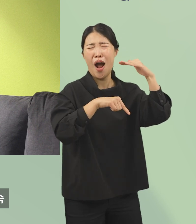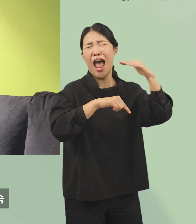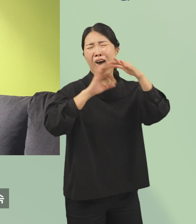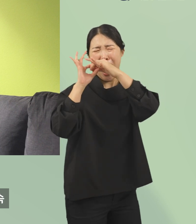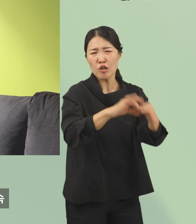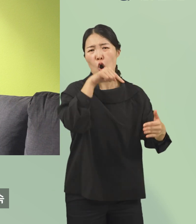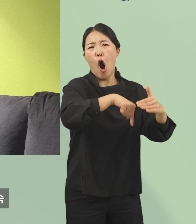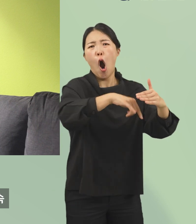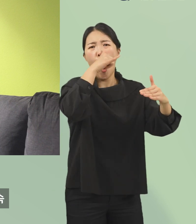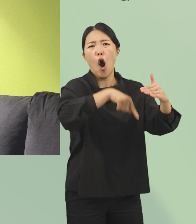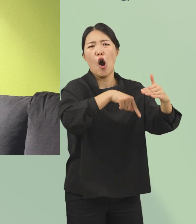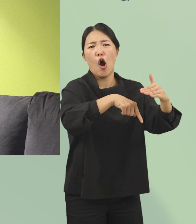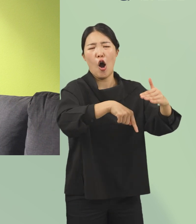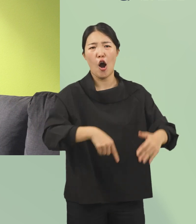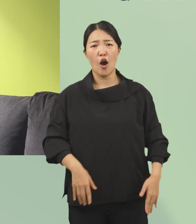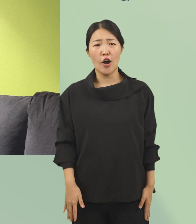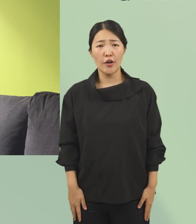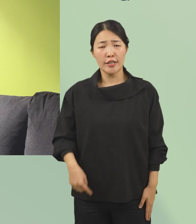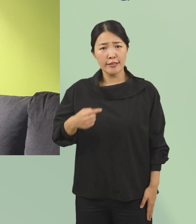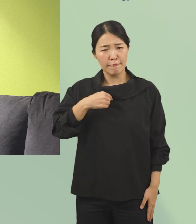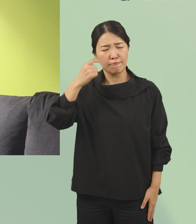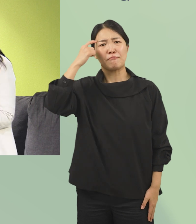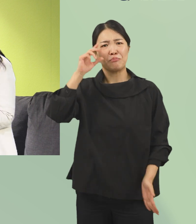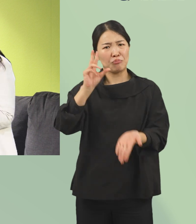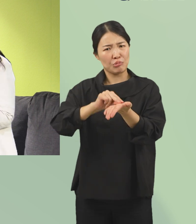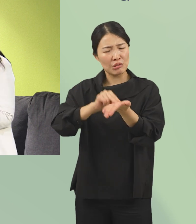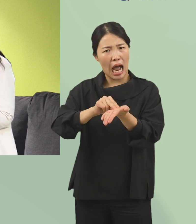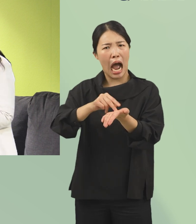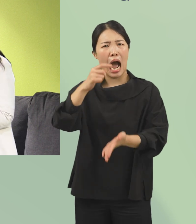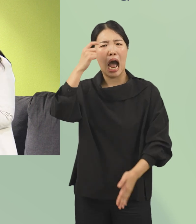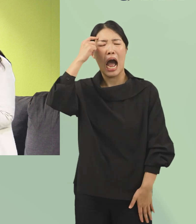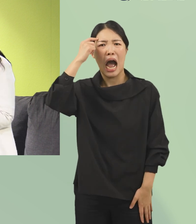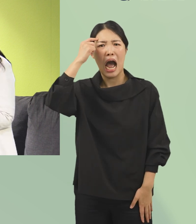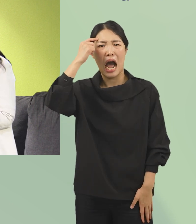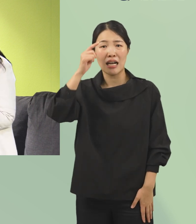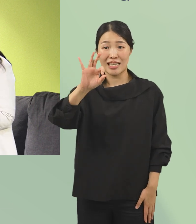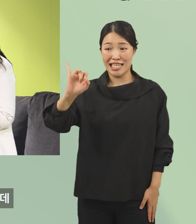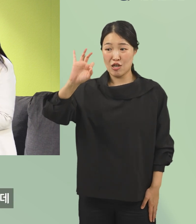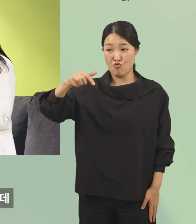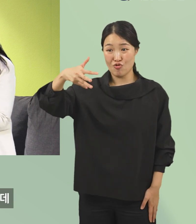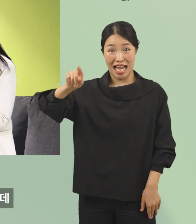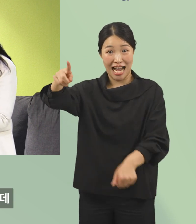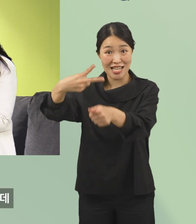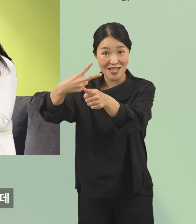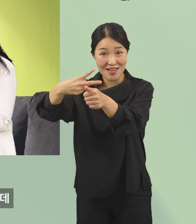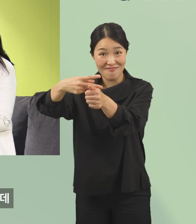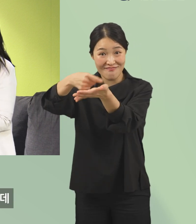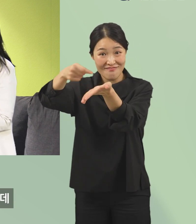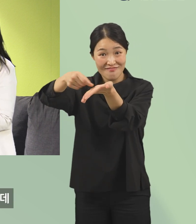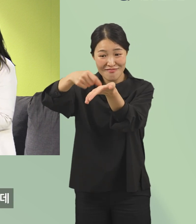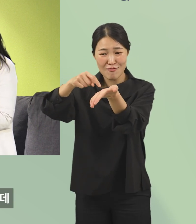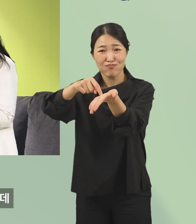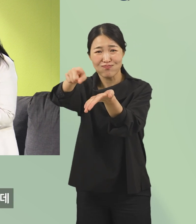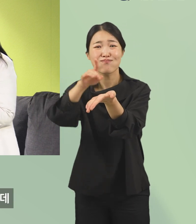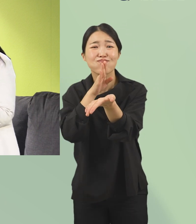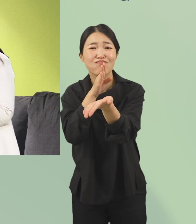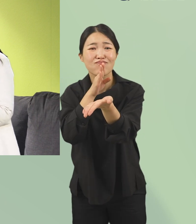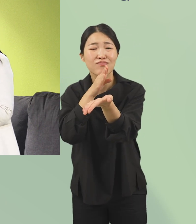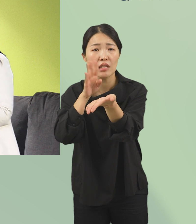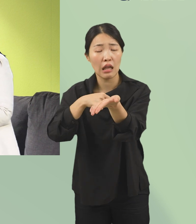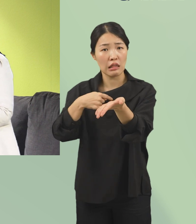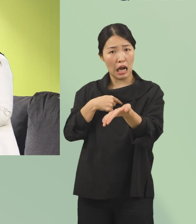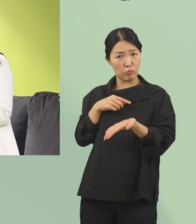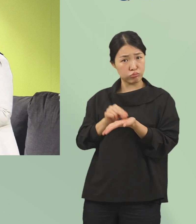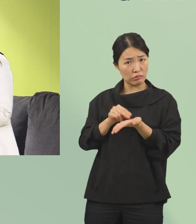되는지를 계속 저희 책에서 얘기를 하고 있기 때문에 그런 저의 뭐 문제의식 그리고 사실 이거 이국찬 선생님이 쓰신 부분이긴 한데